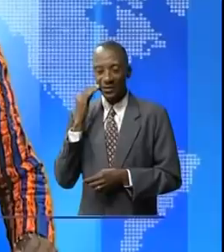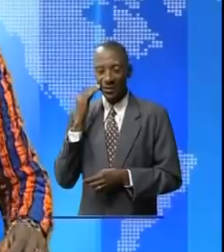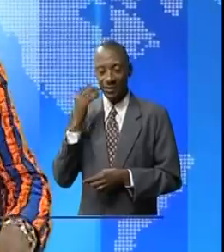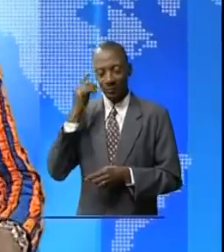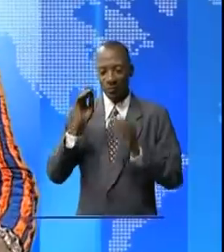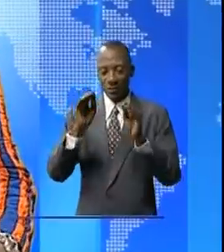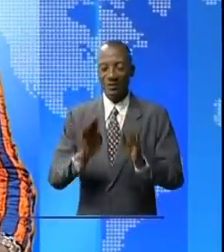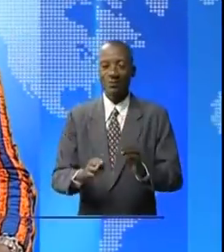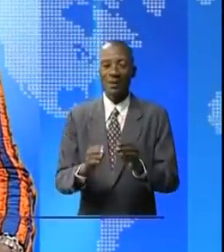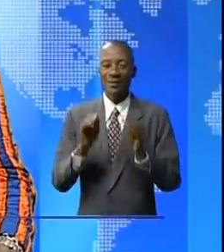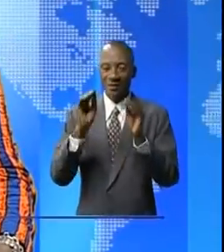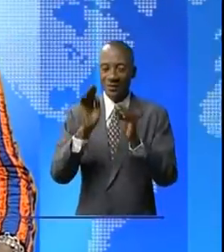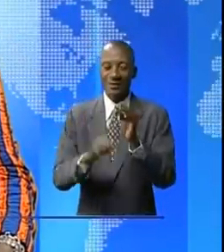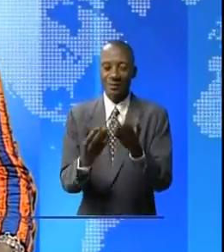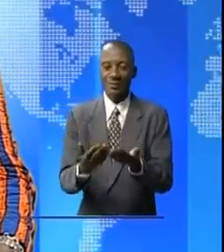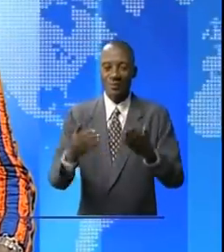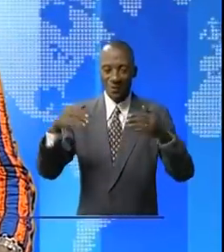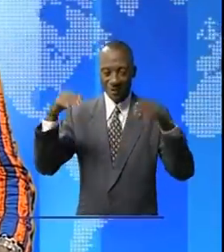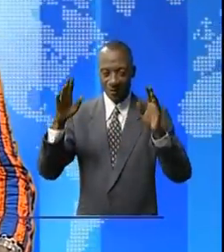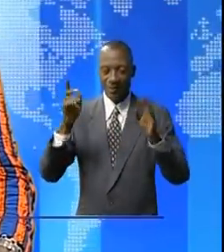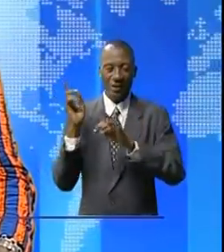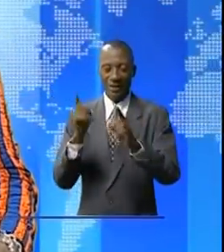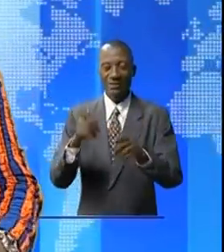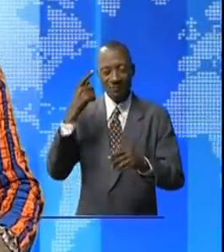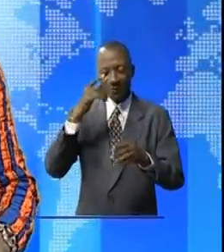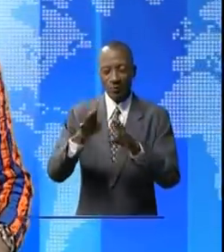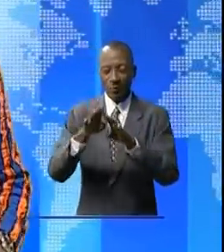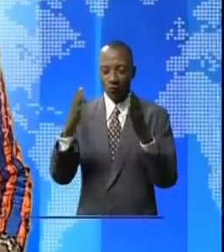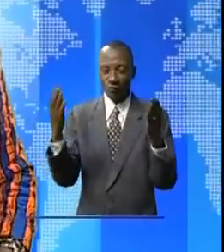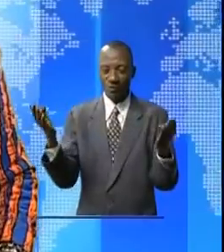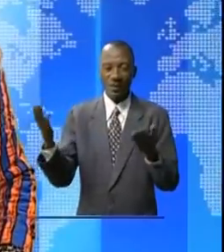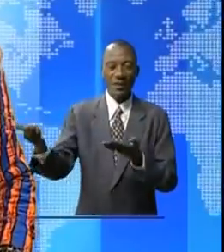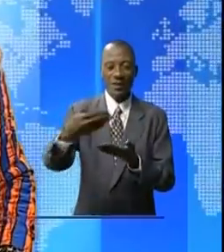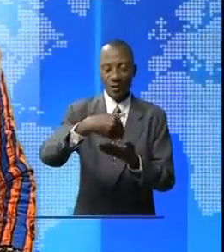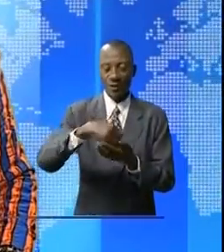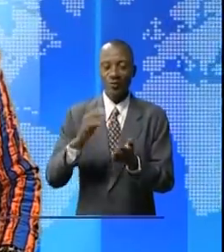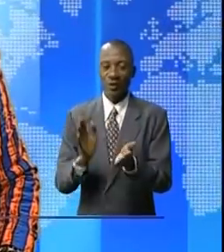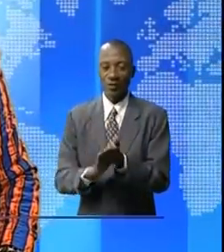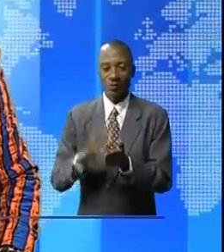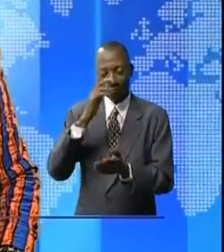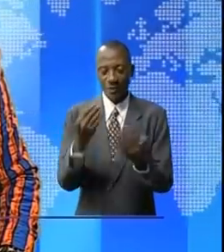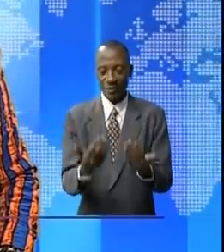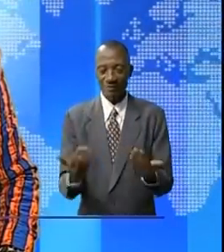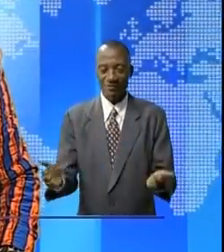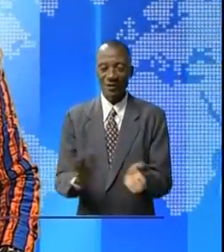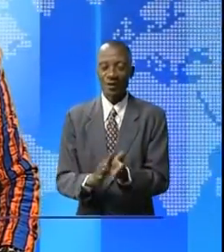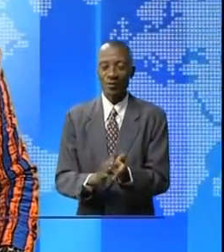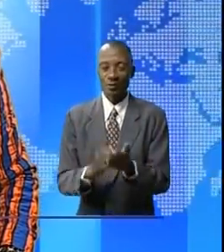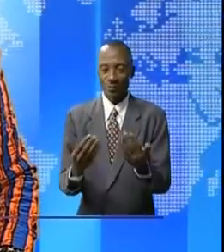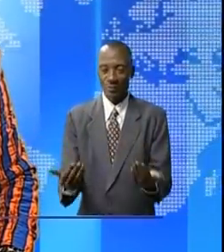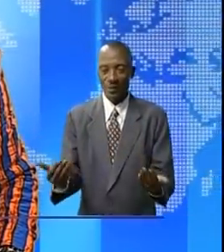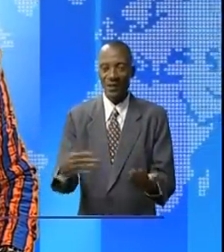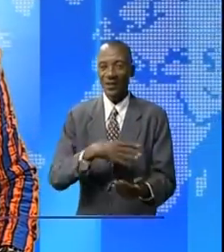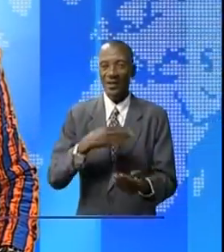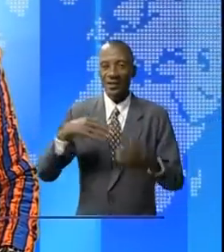primaire, secondaire et technique a procédé au lancement officiel de la rentrée scolaire 2021-2022. Tony Mwamba a